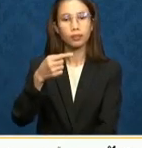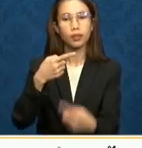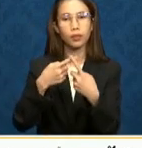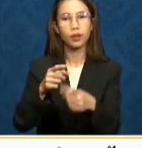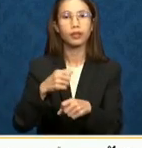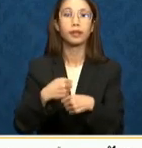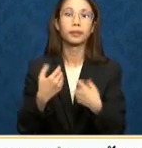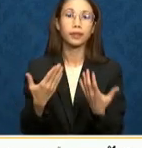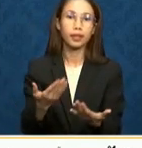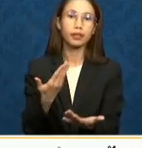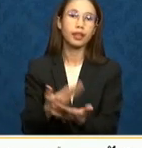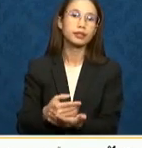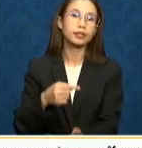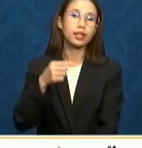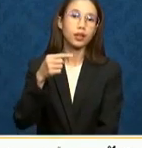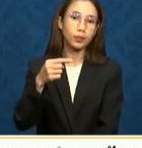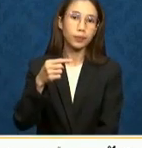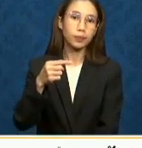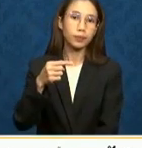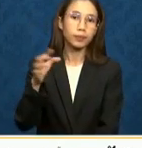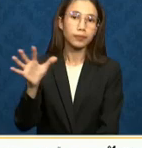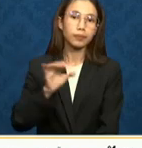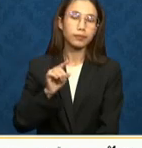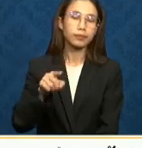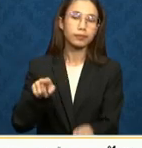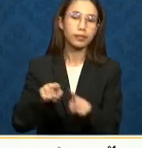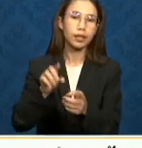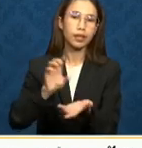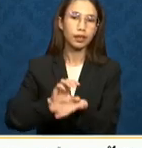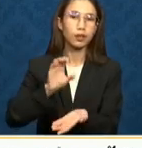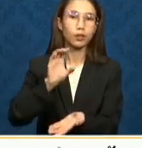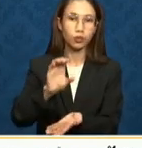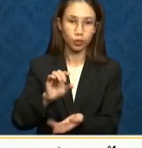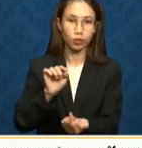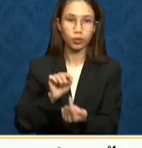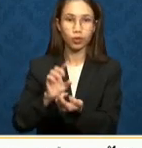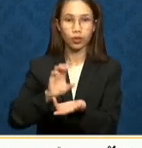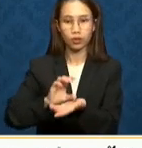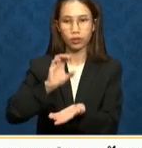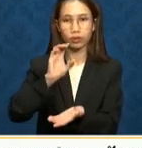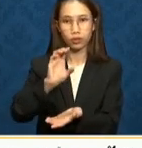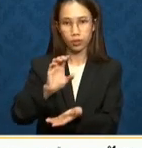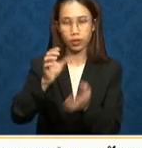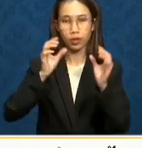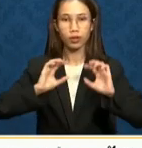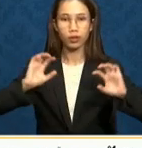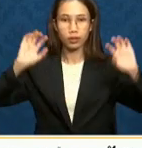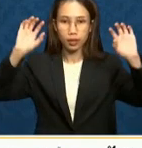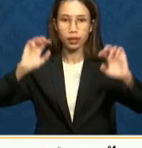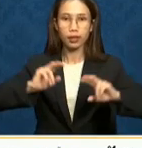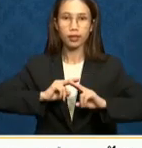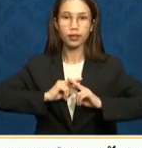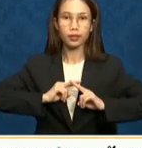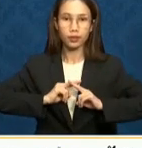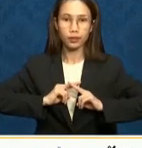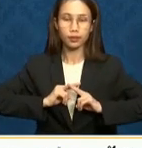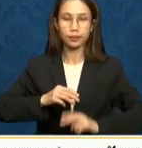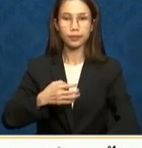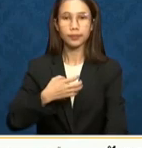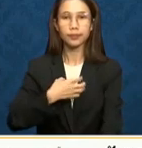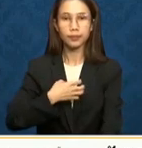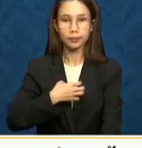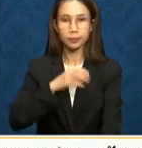ลนั้นนำมาซึ่งการลงทุนโดยเฉพาะอย่างยิ่งการลงทุนของภาครัฐและภาคเอกชนดังนั้นผมก็อยาก